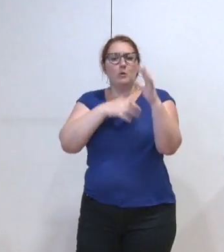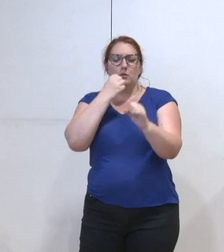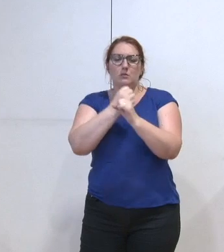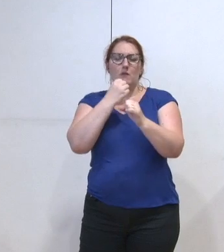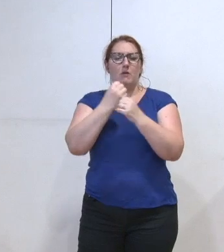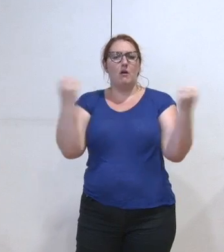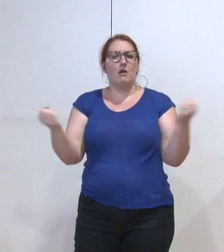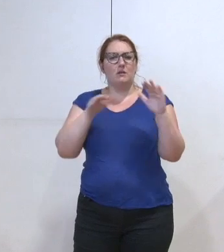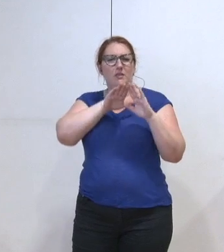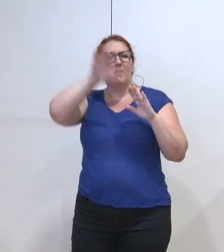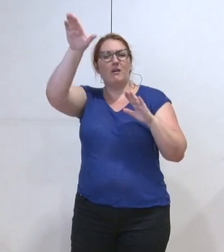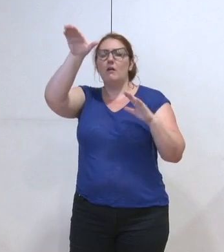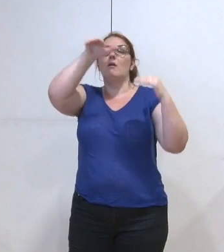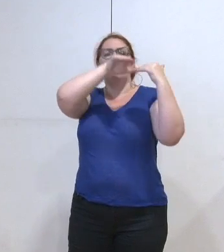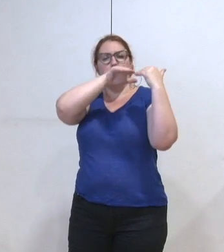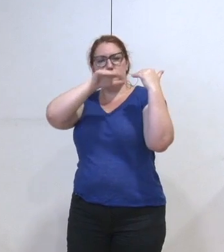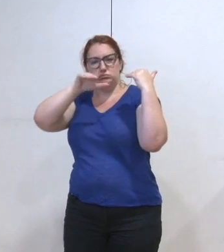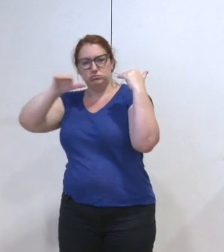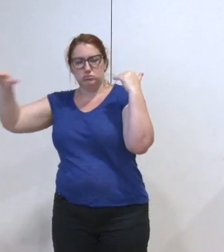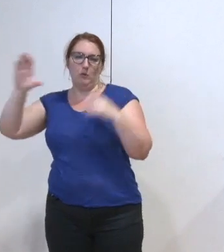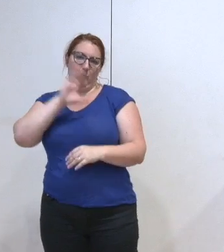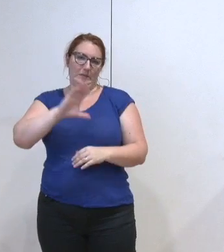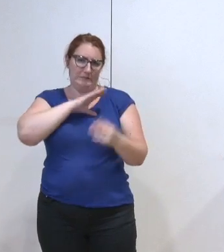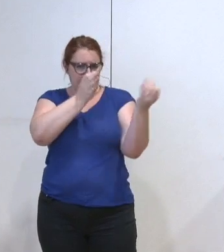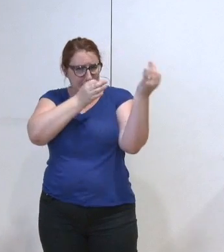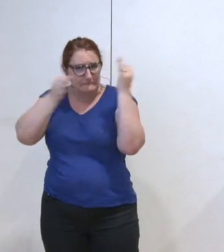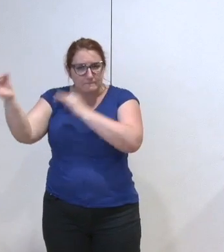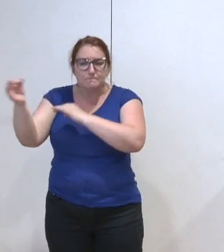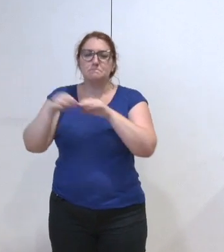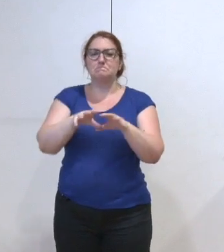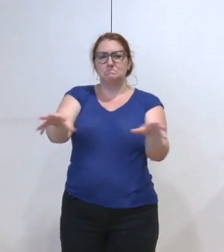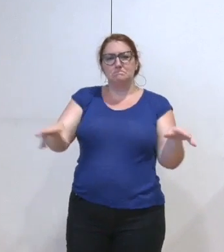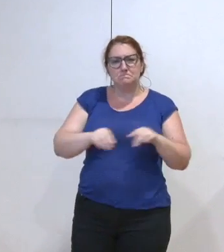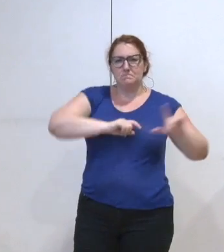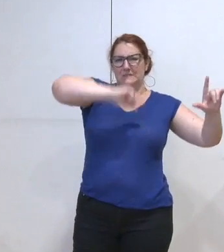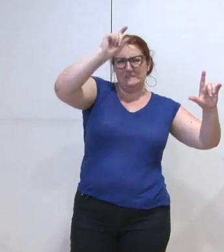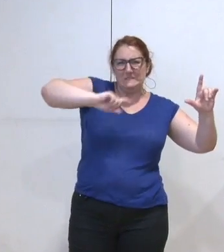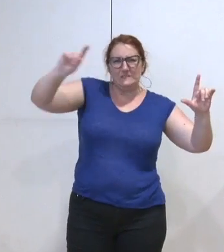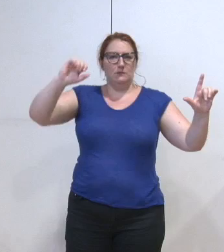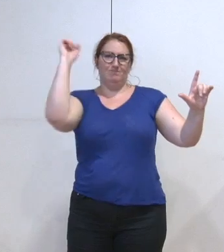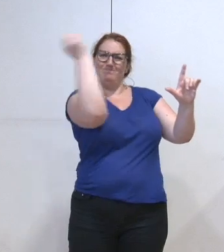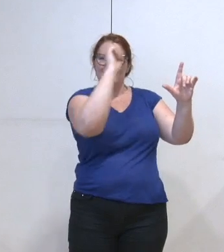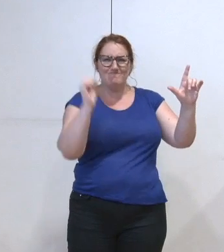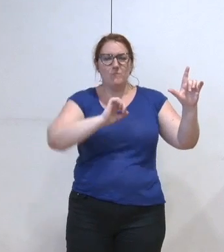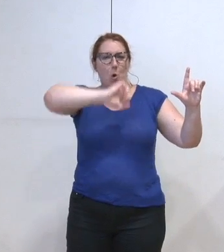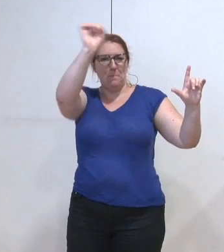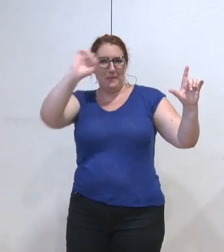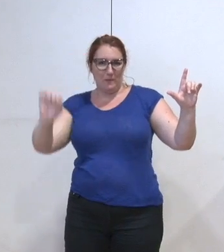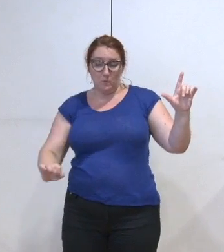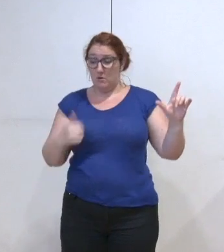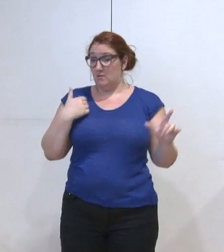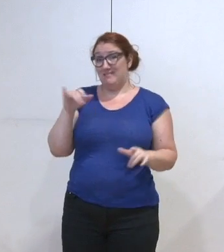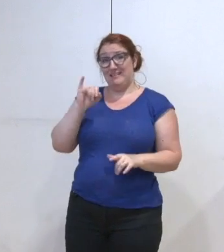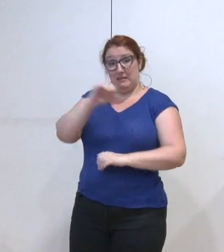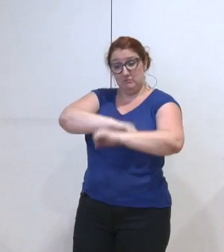enfin pour l'équipe tag et graffiti depuis le mois de janvier cette mission est entièrement assurée par des agents communaux